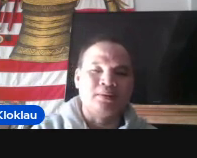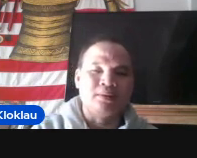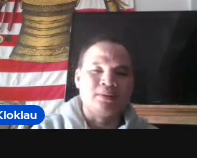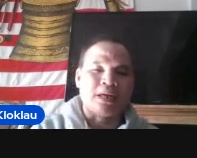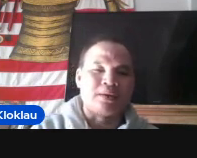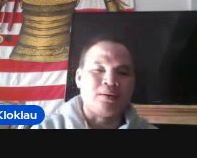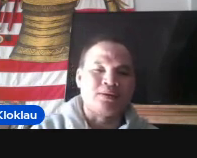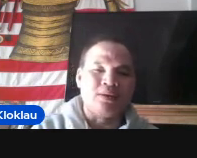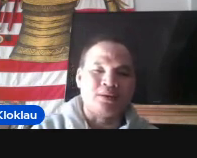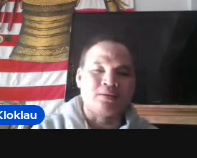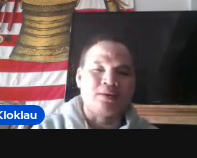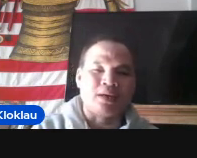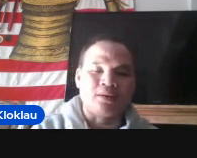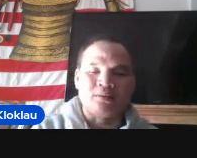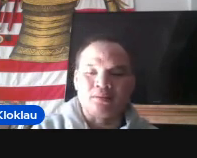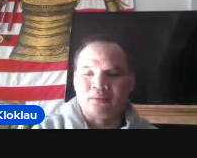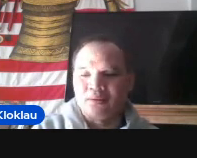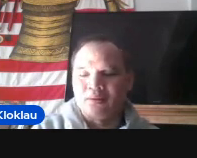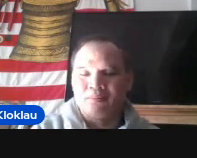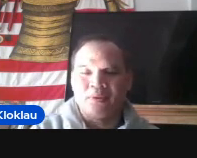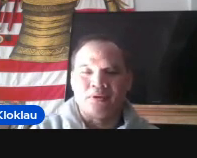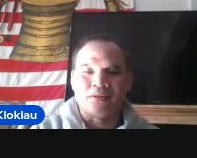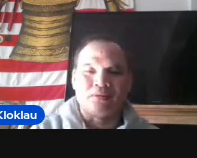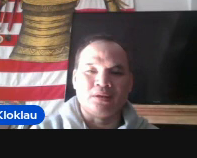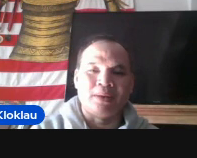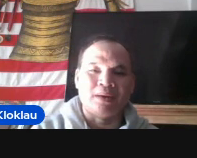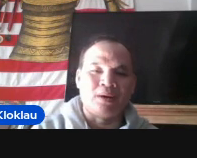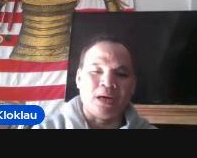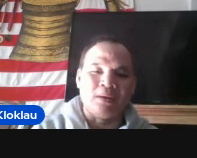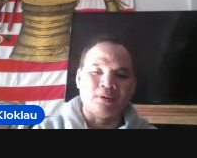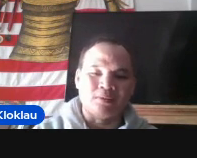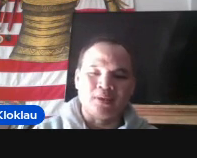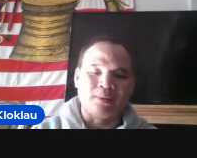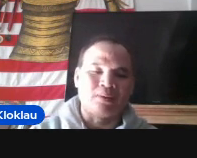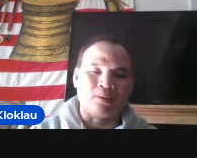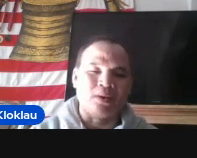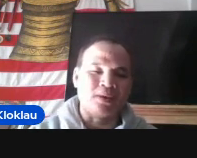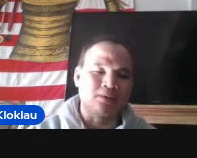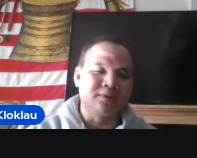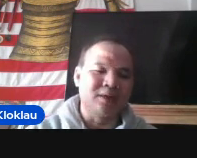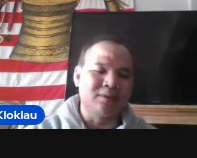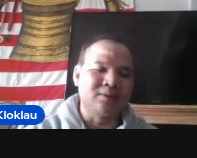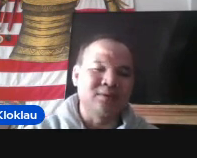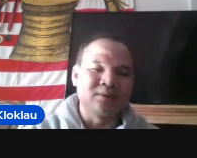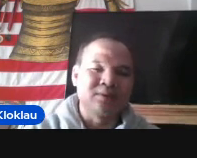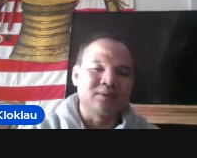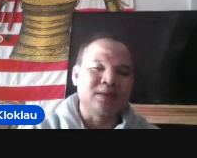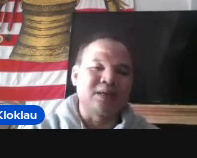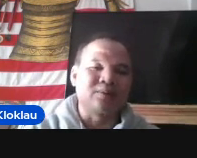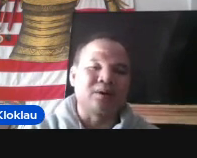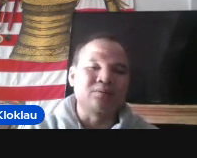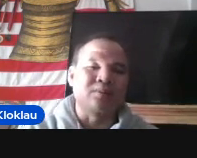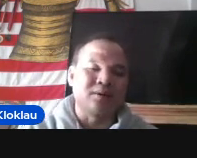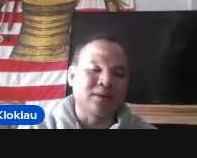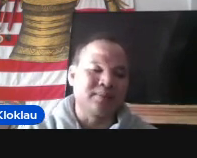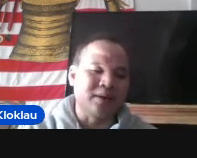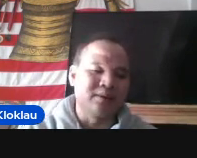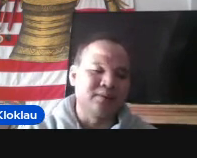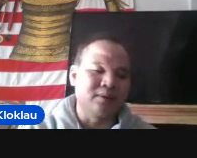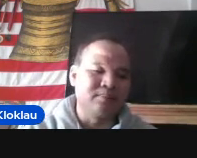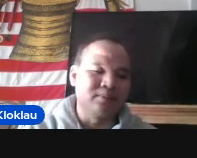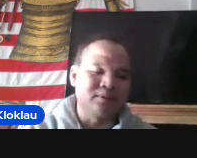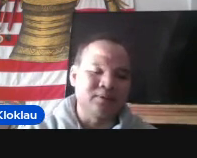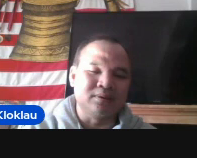วตาข้อที่เดียวกับเตอร์คาร์เลอร์ประโยชน์สื่อที่พากว่าหมอเนี่ยนะมาขอกว่าที่คาชุนยานี่เตอร์เดี๋ยวดอนดูหมอเตอร์พย